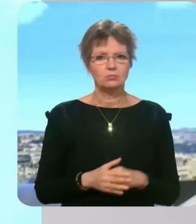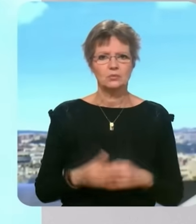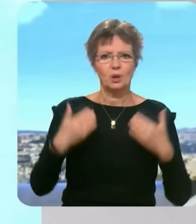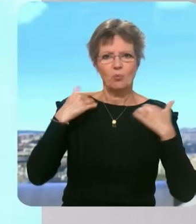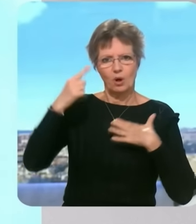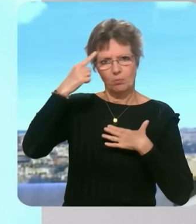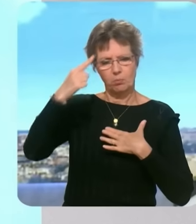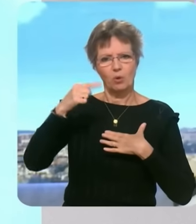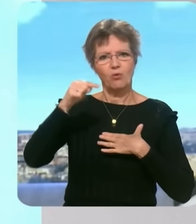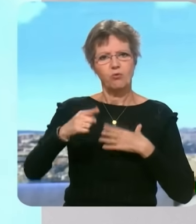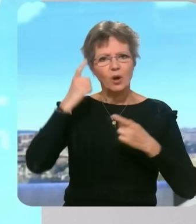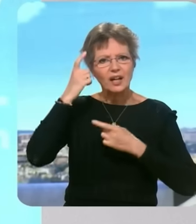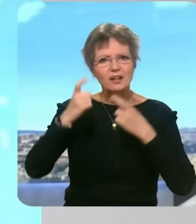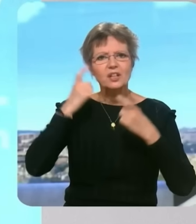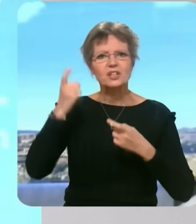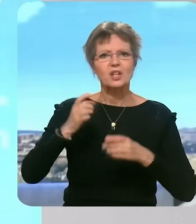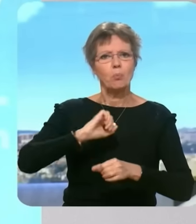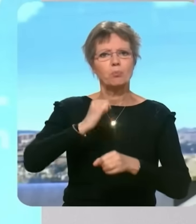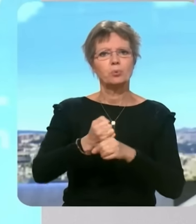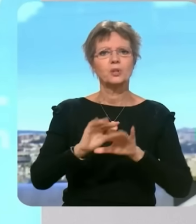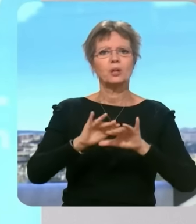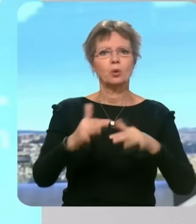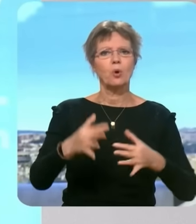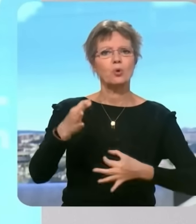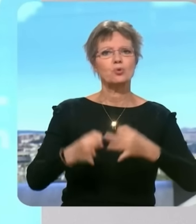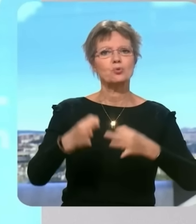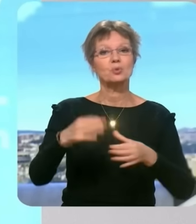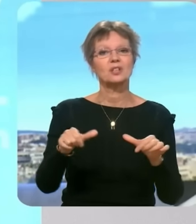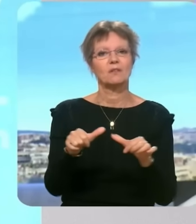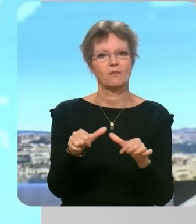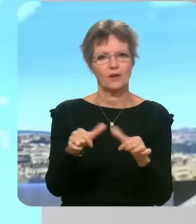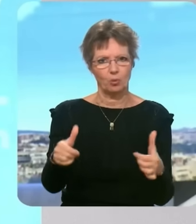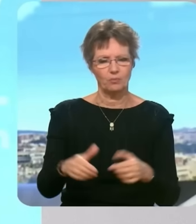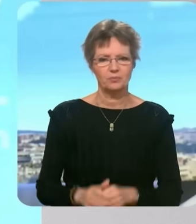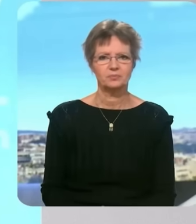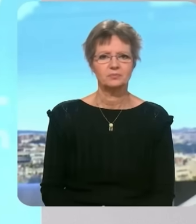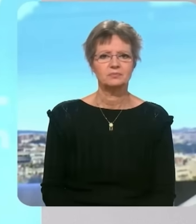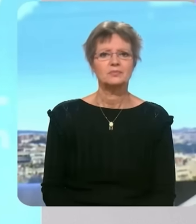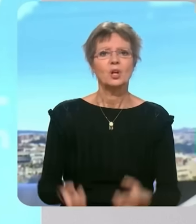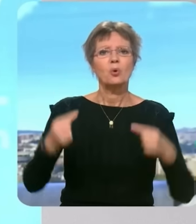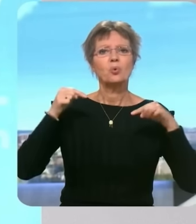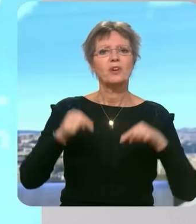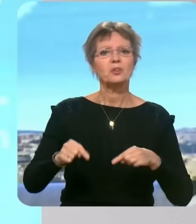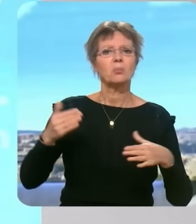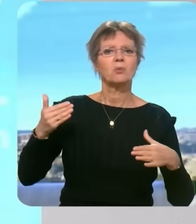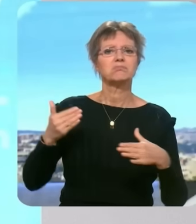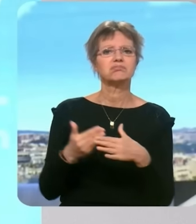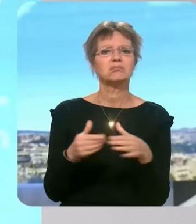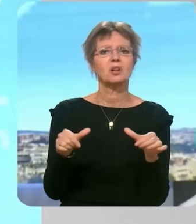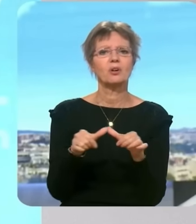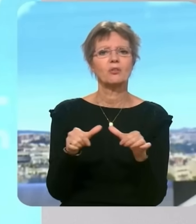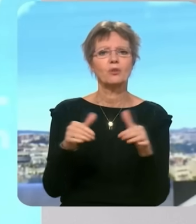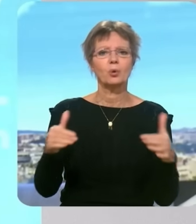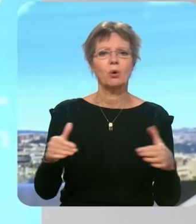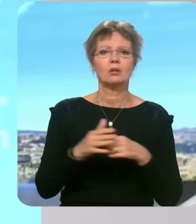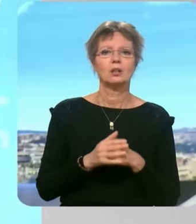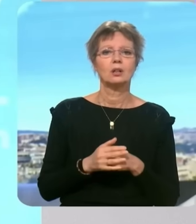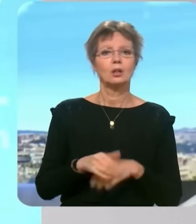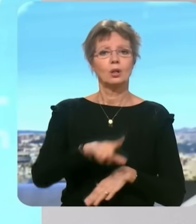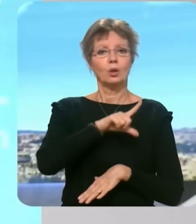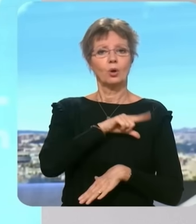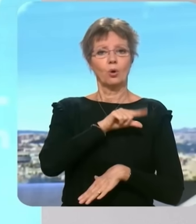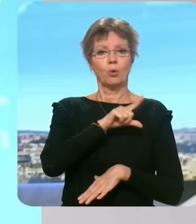faut se poser la question de la réponse pénale et des moyens accordés à la justice dans notre pays. Ce gouvernement a tendance, depuis le début, à considérer qu'il suffit de mettre un